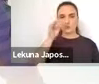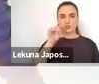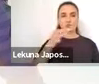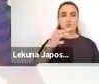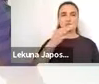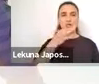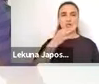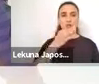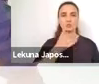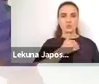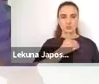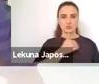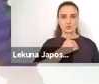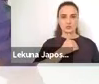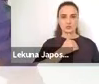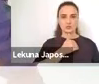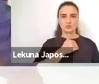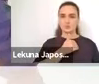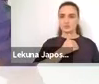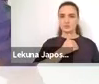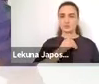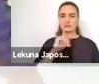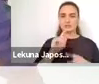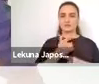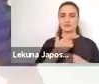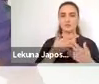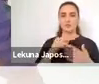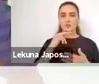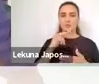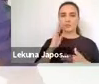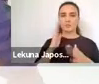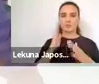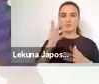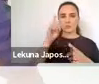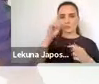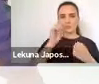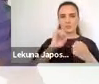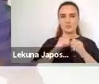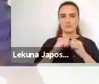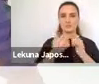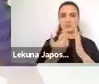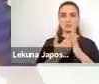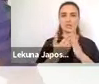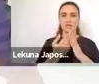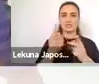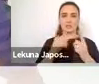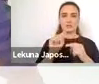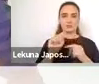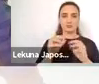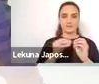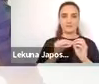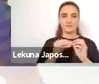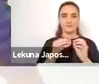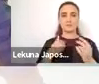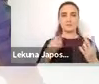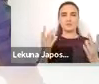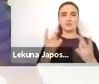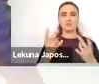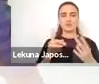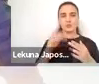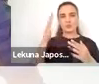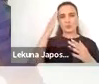სურს. აი ისევ დაუშვათ ყურადღება იქნება თუ მეხსიერების მაგალითს რა დავუბრუნდეთ, ხო, რომ აი ჭირდება რომ რაღაცა